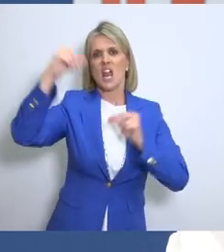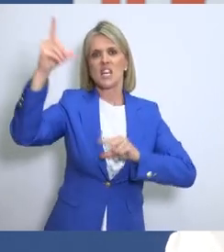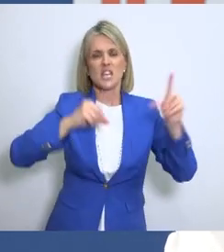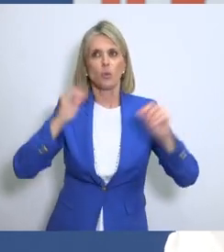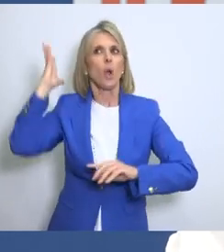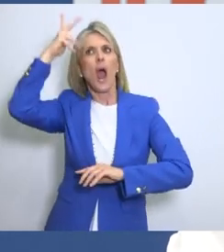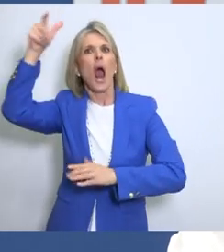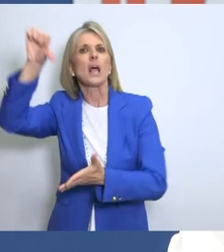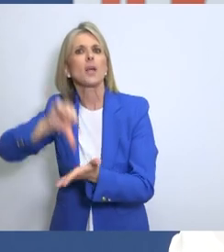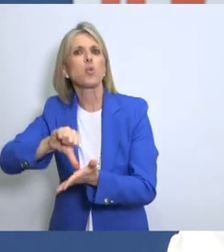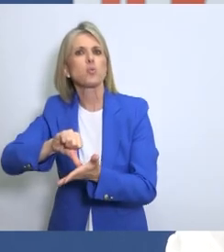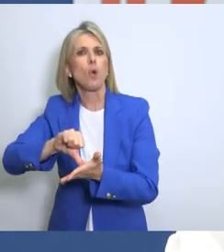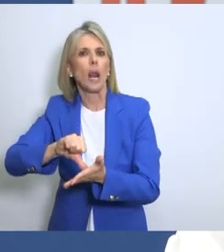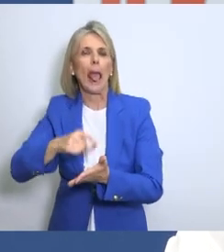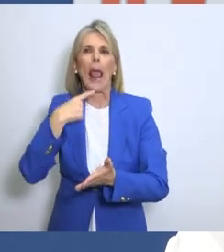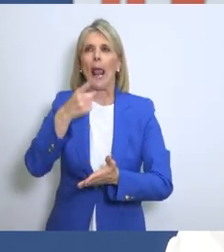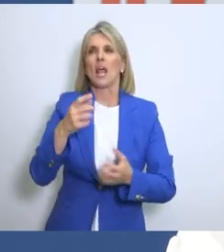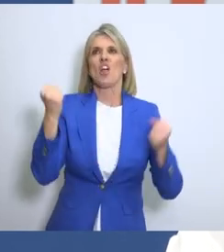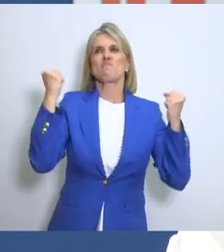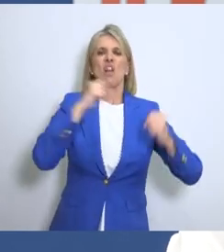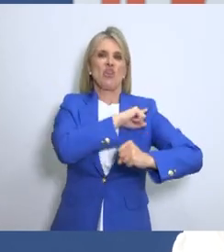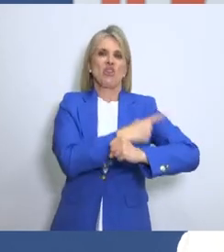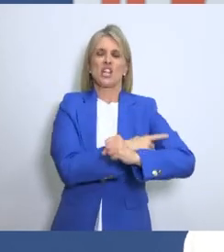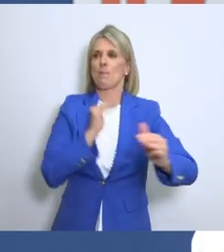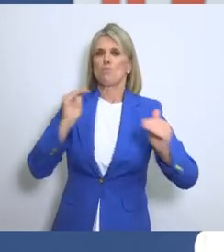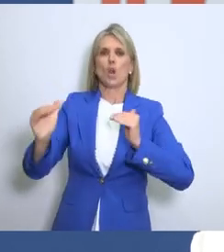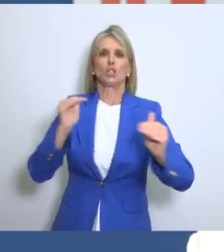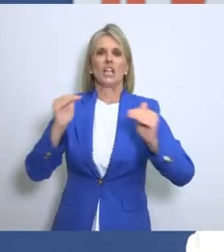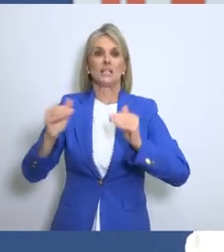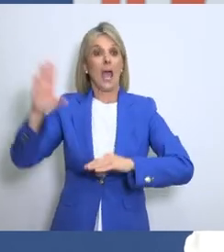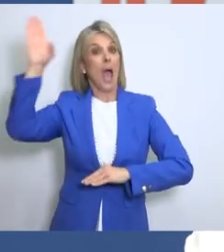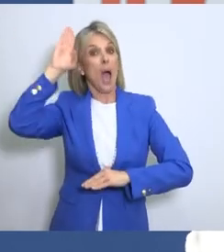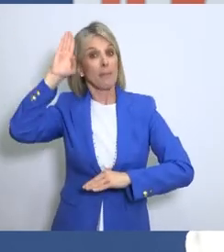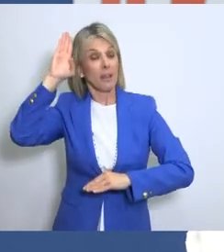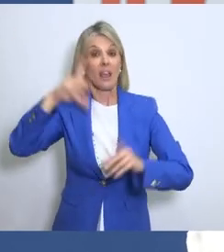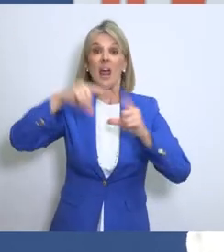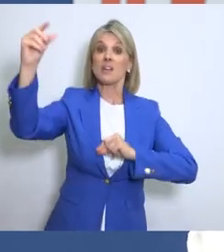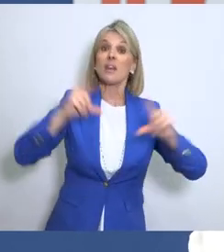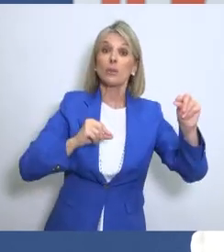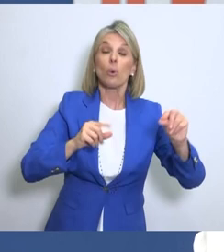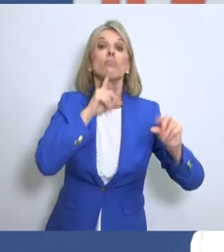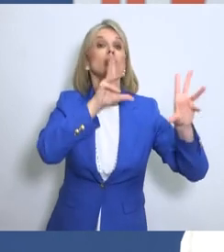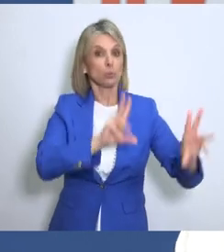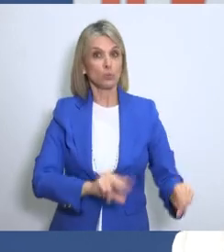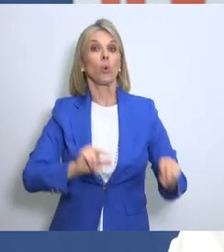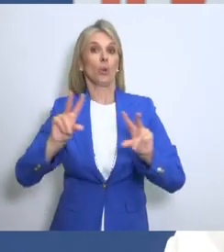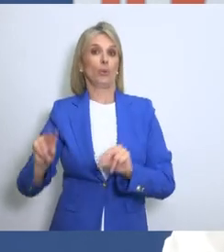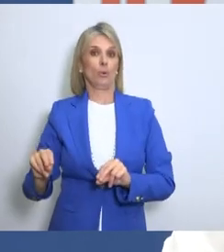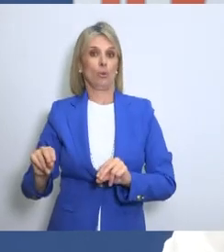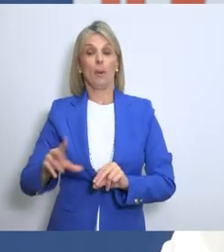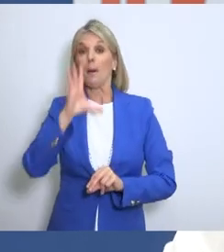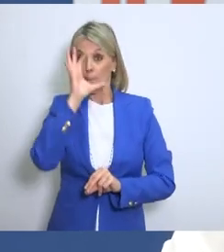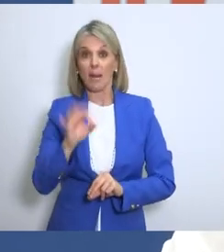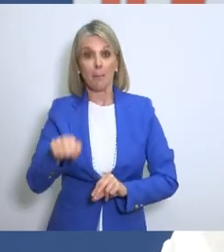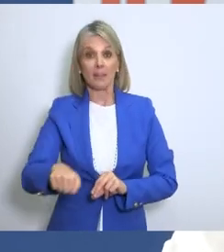λοιπά, γινόμαστε, λέει, πιο ισχυροί, έχουμε την προστασία των ΗΠΑ και του ΝΑΤΟ. Στην